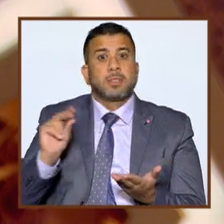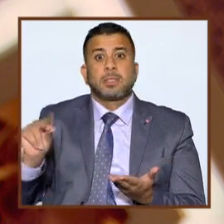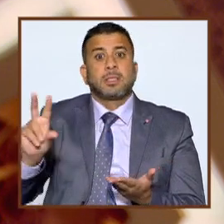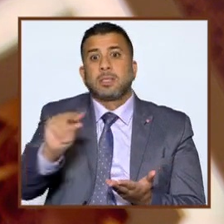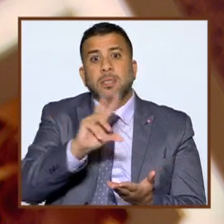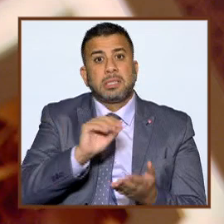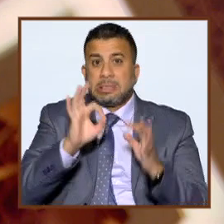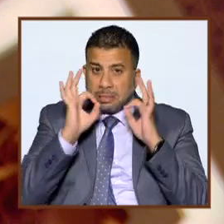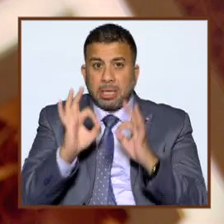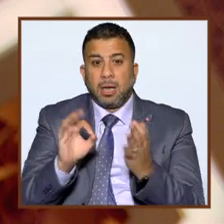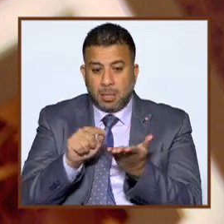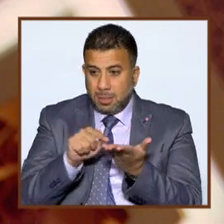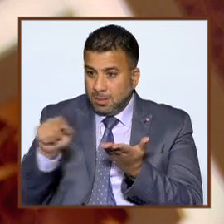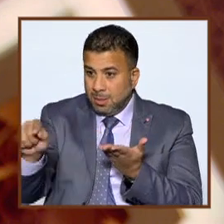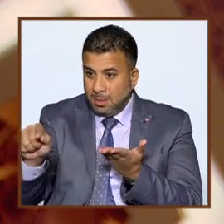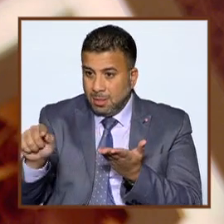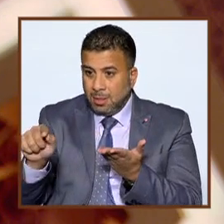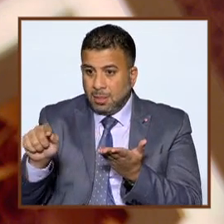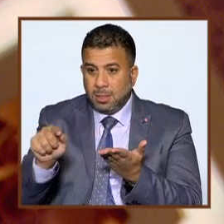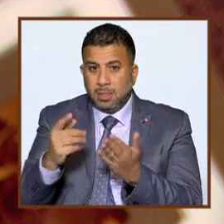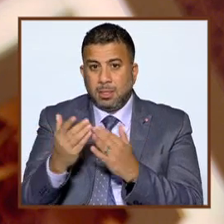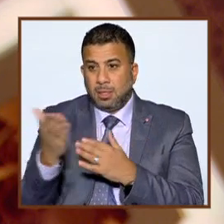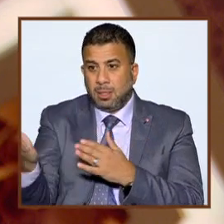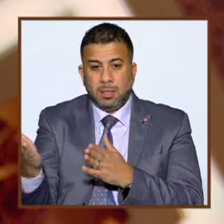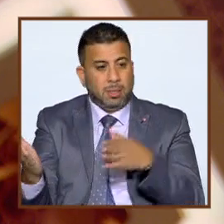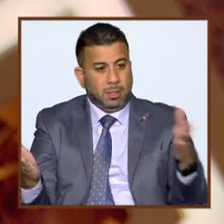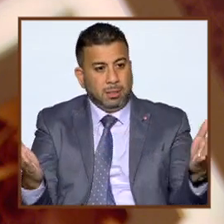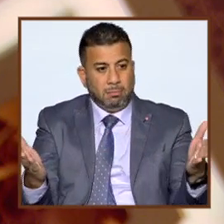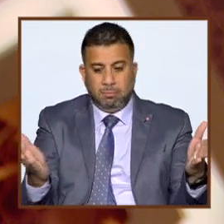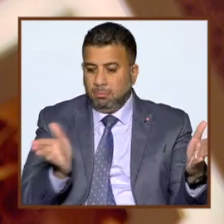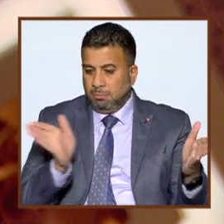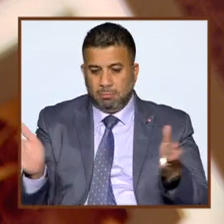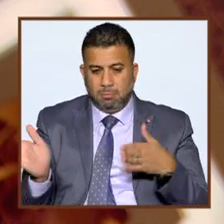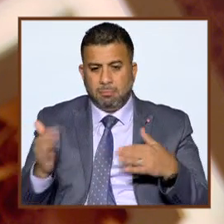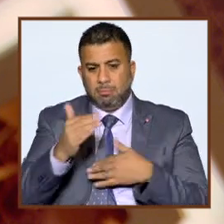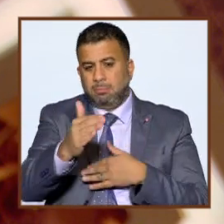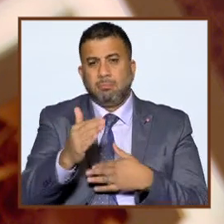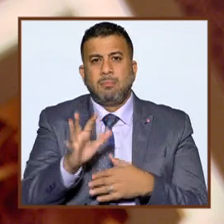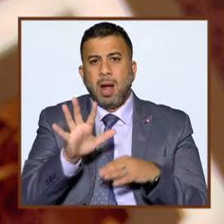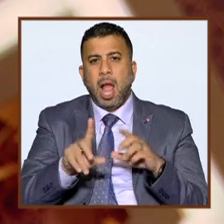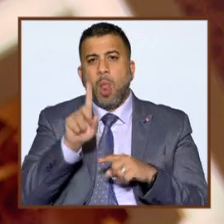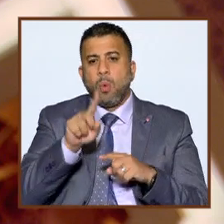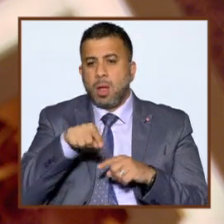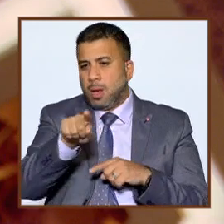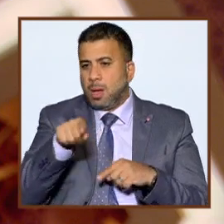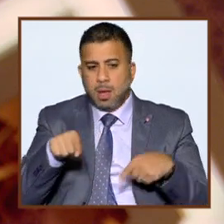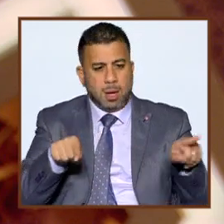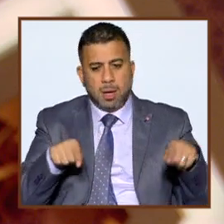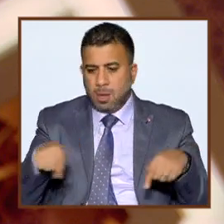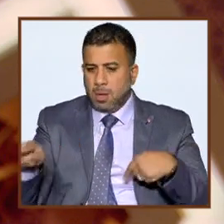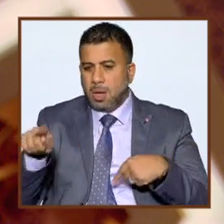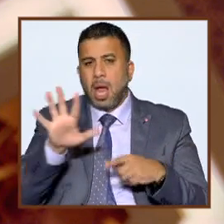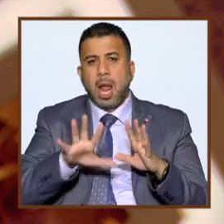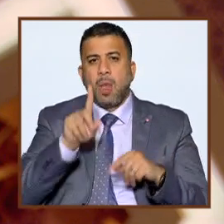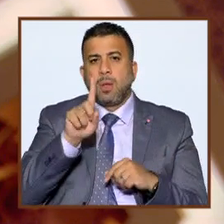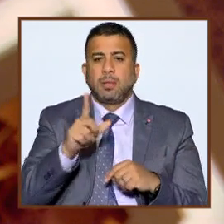العمر. نفسها يعني كيلو يميني كيلو يساري كيلو قدامي كيلو مثل ما تقول خلفي. ما شاء